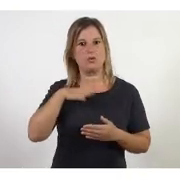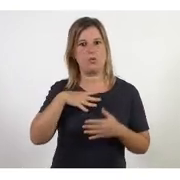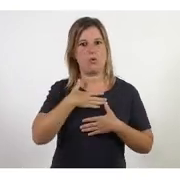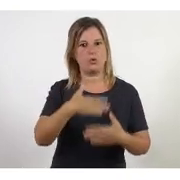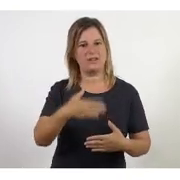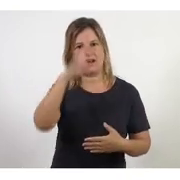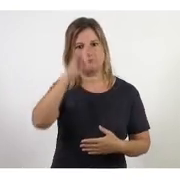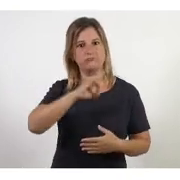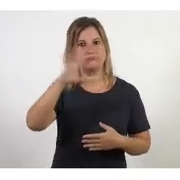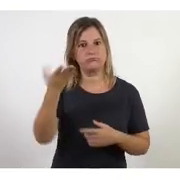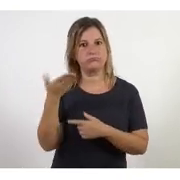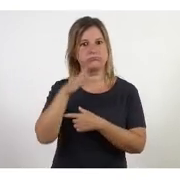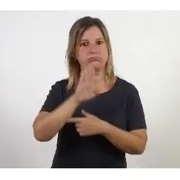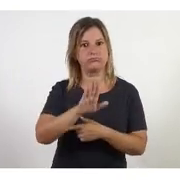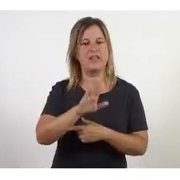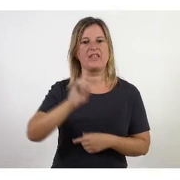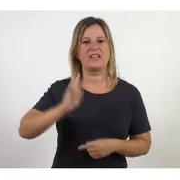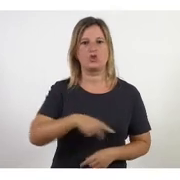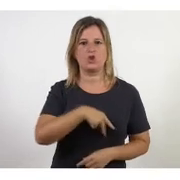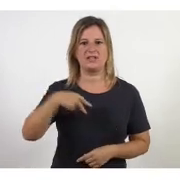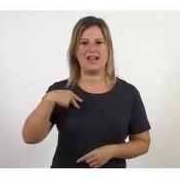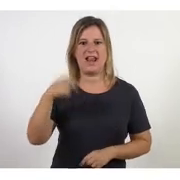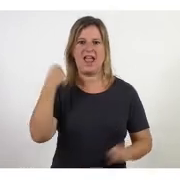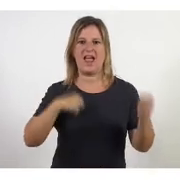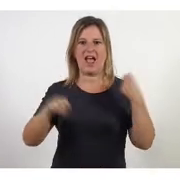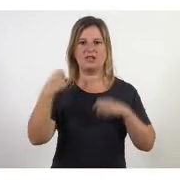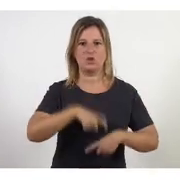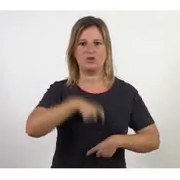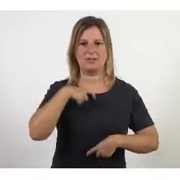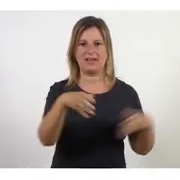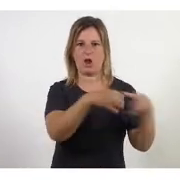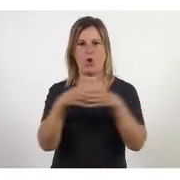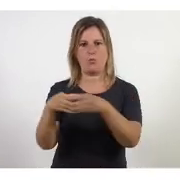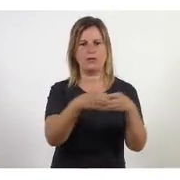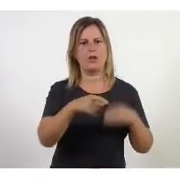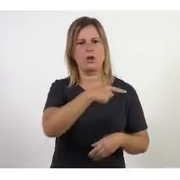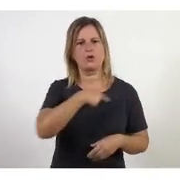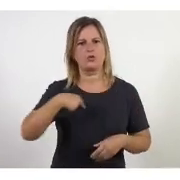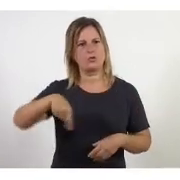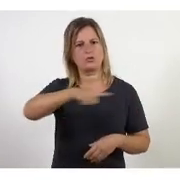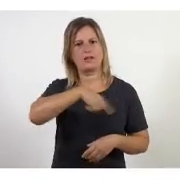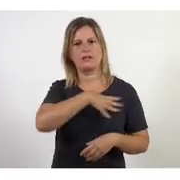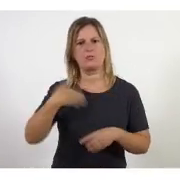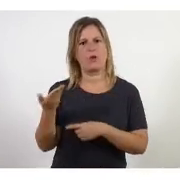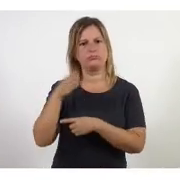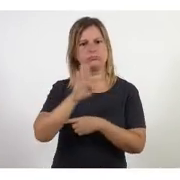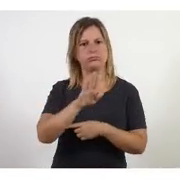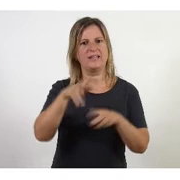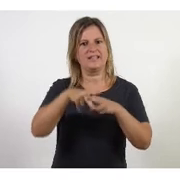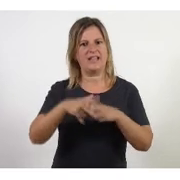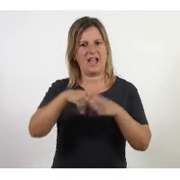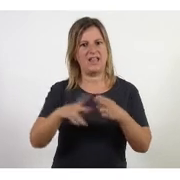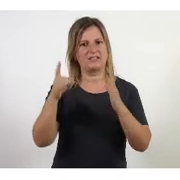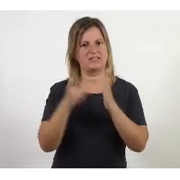General d'Acció Cívica i Comunitària. Volem fer tallers gratuïts i de qualitat per a persones voluntàries, coordinadors